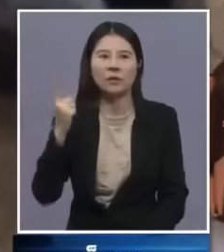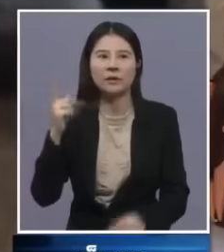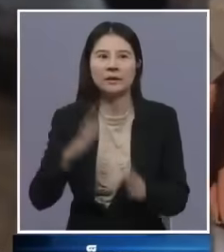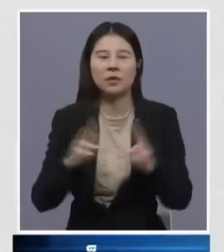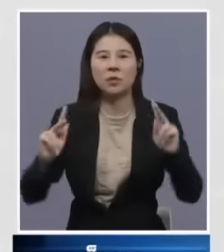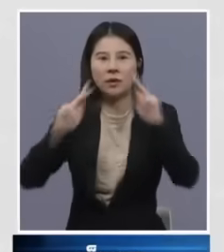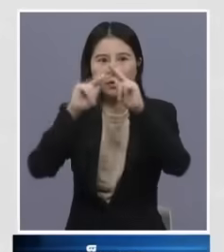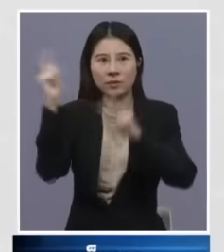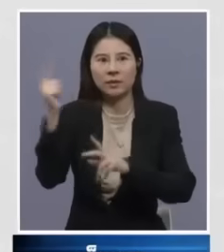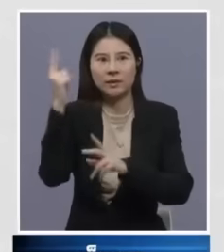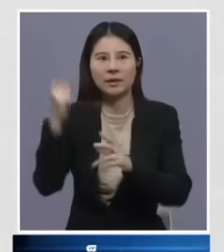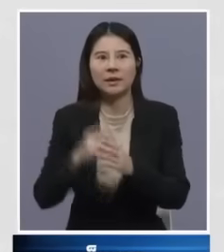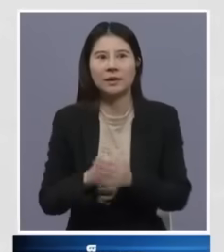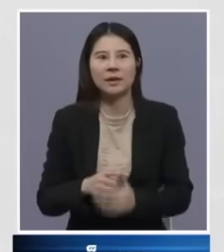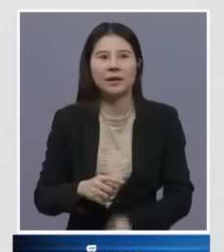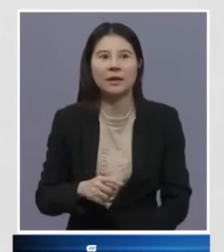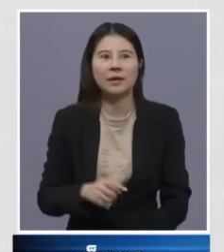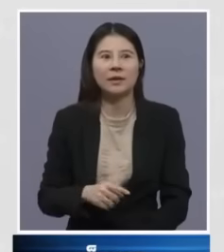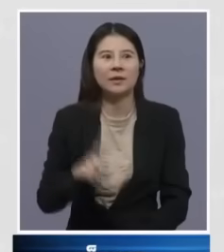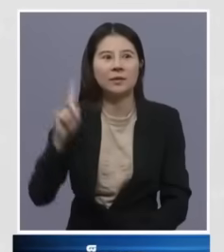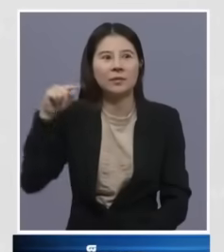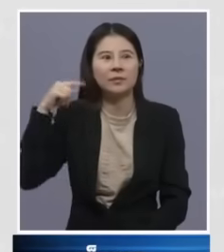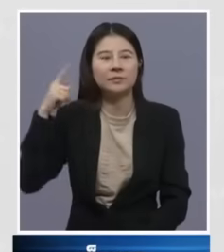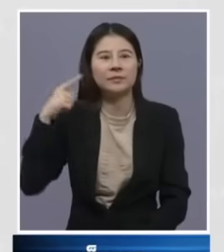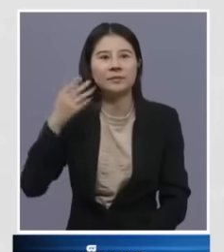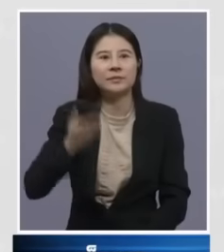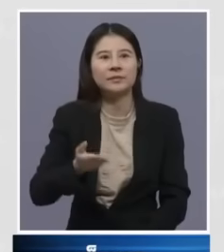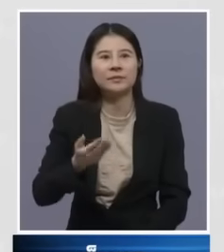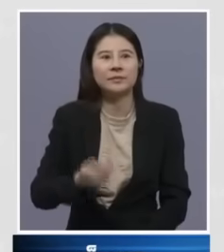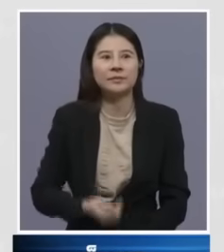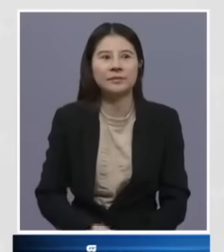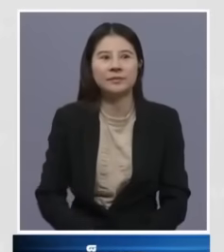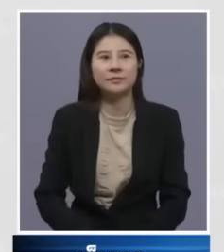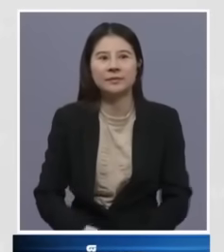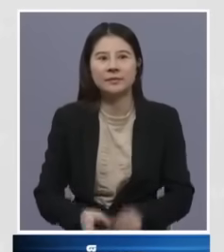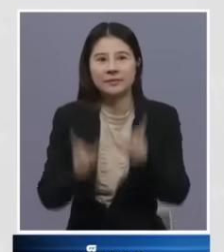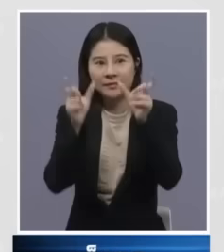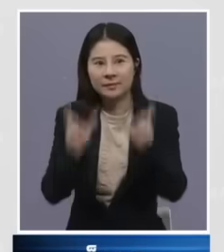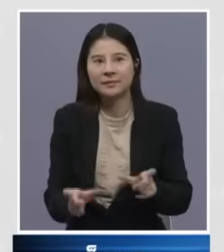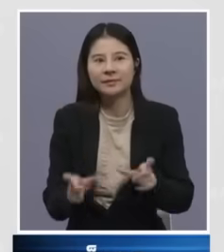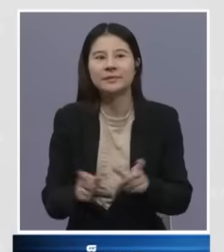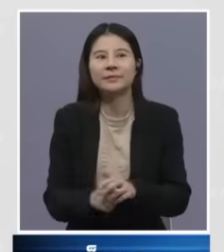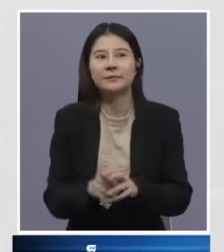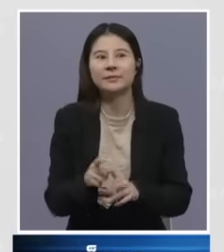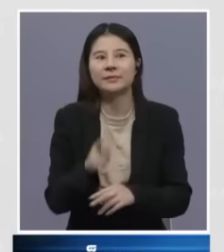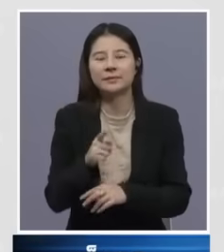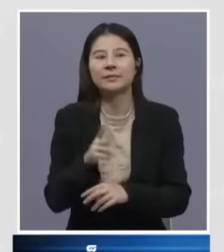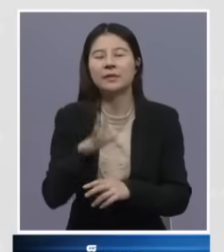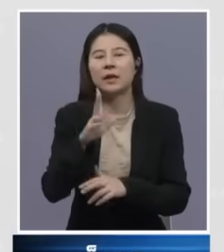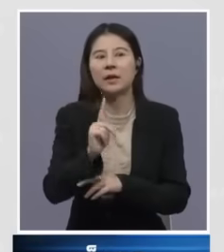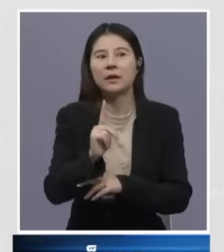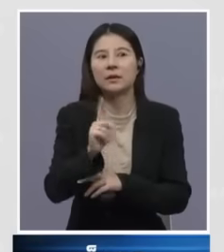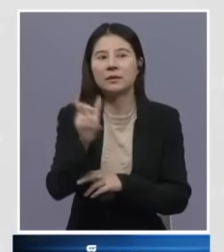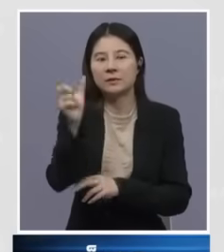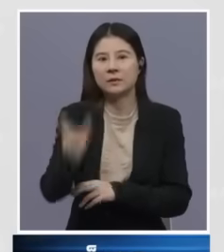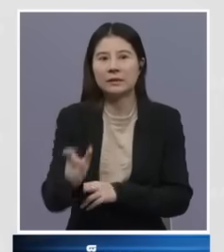อกข้างซ้ายชื่อของคุณอุ๊งอิ๊งแพทองธารชินวัตร นี่ฮะอันนี้คือตัวอักษรที่อยู่บนกางเกง ใช่เนี่ยค่ะตัวอักษรเนี่ยคุณผู้ชม